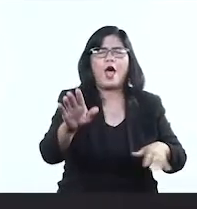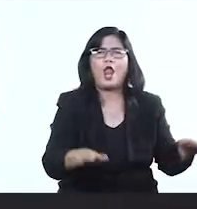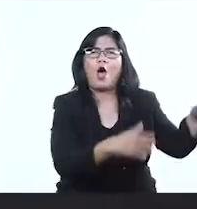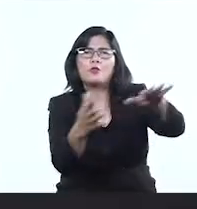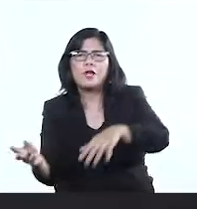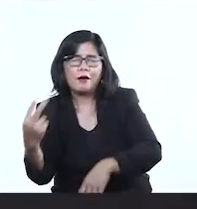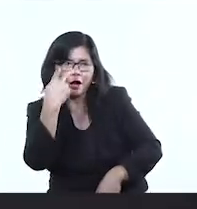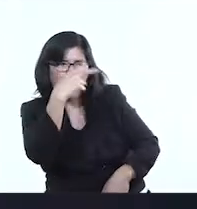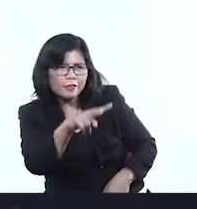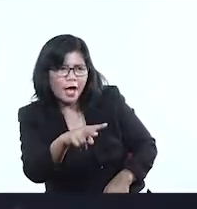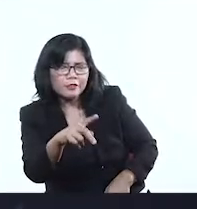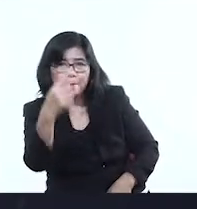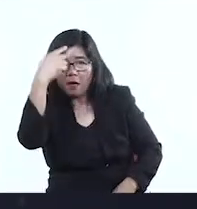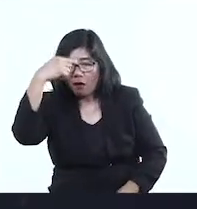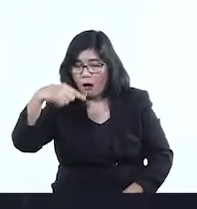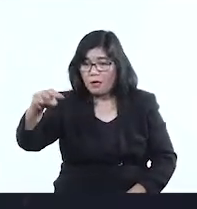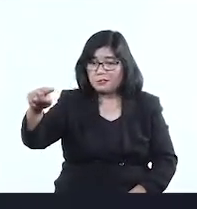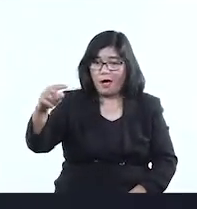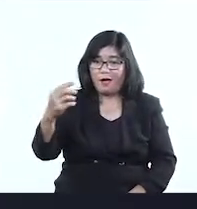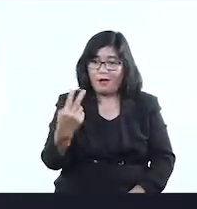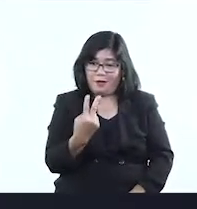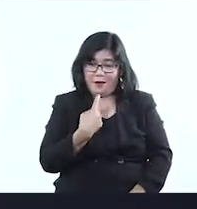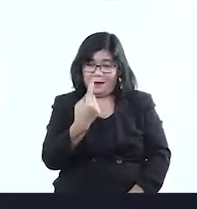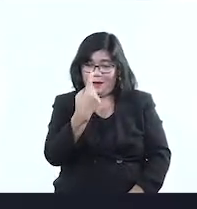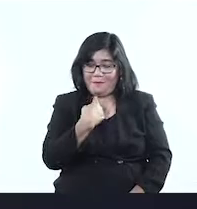Hai gajah dipelupuk mata tak nampak